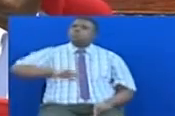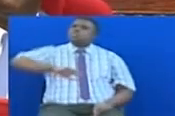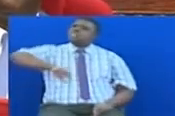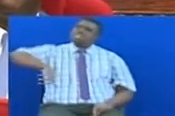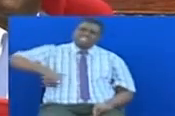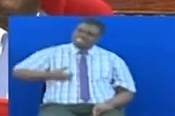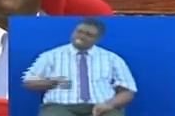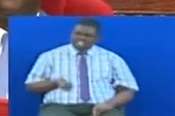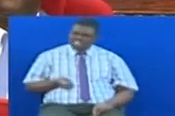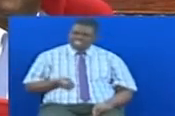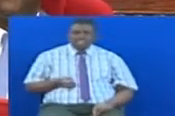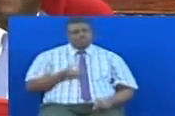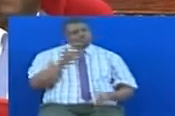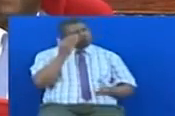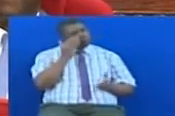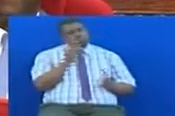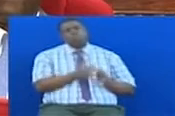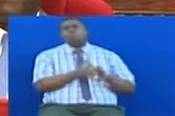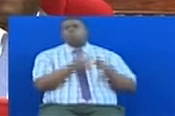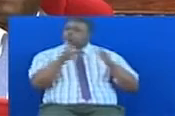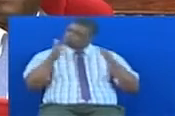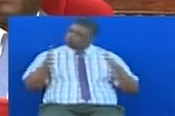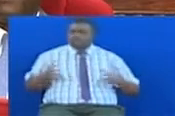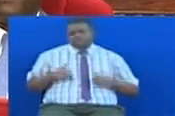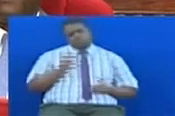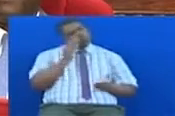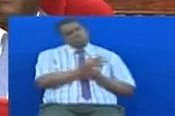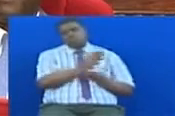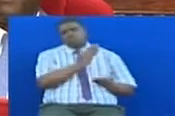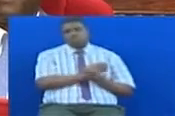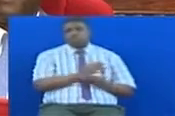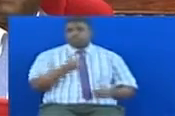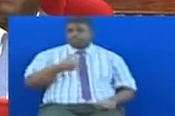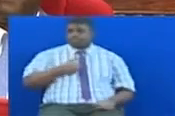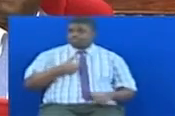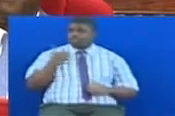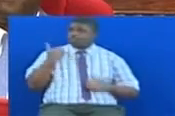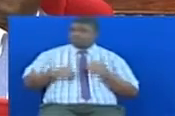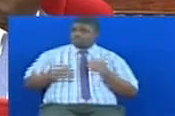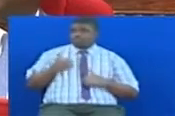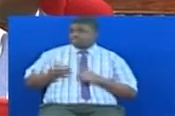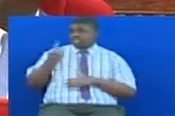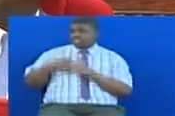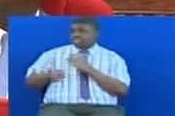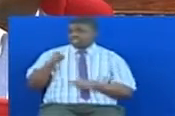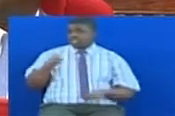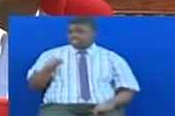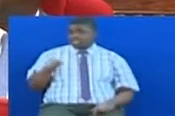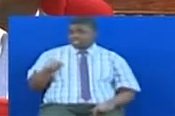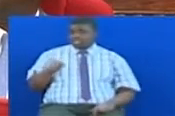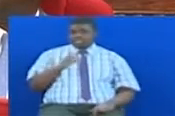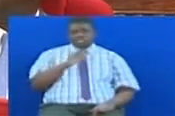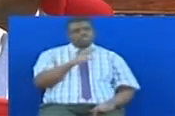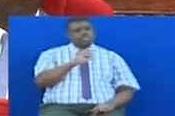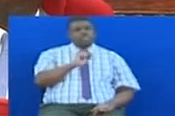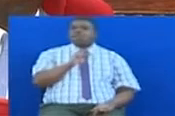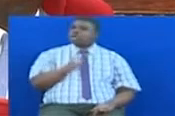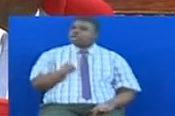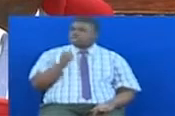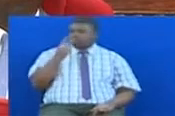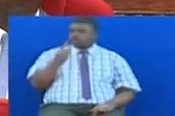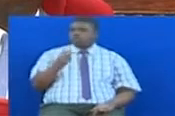spika kweli ni kubwa sana sana sana. Hata mimi na wasiwasi humu ndani, CAG hajaona wizi